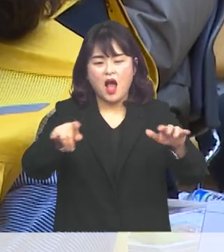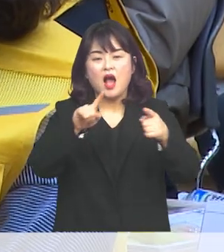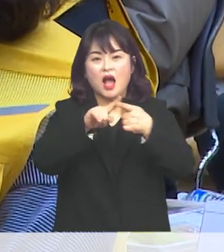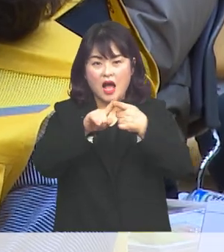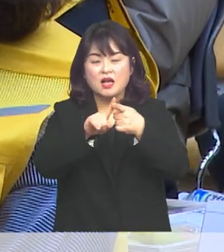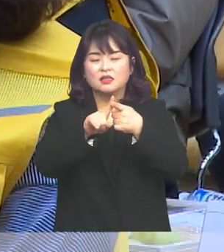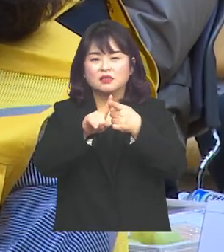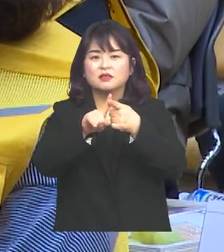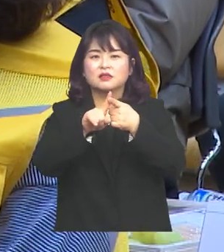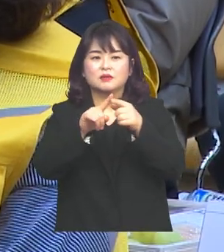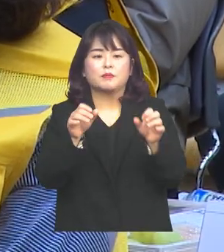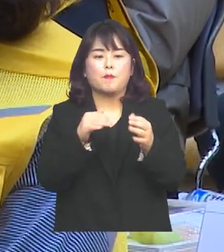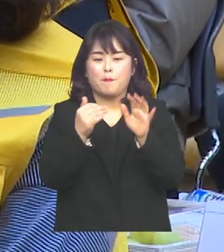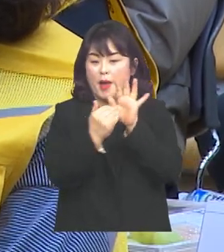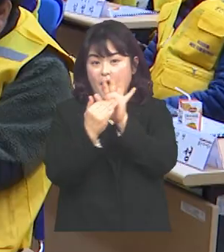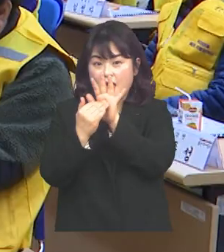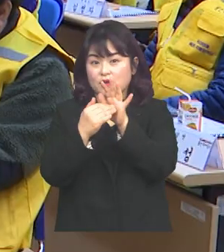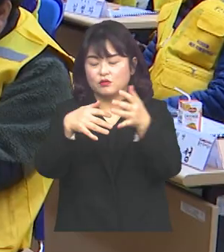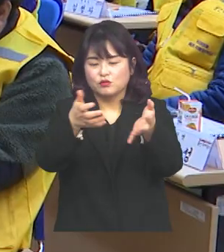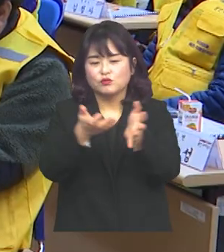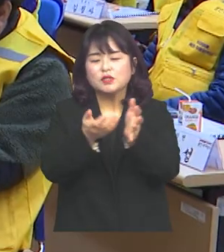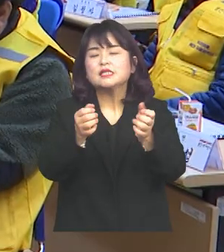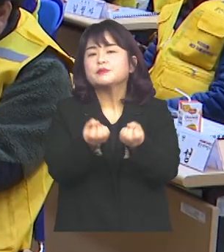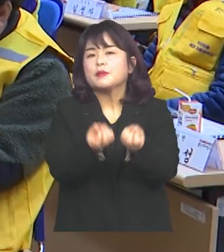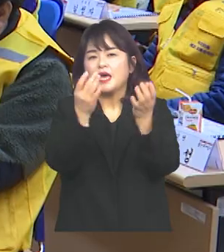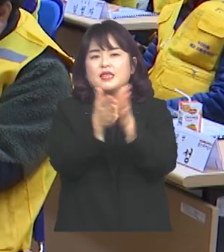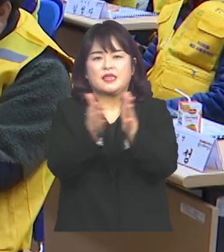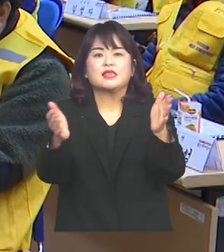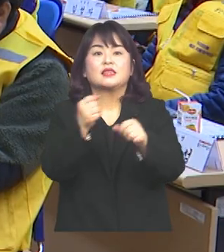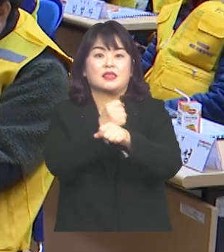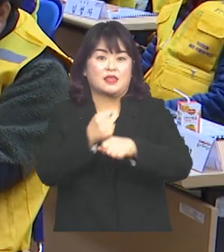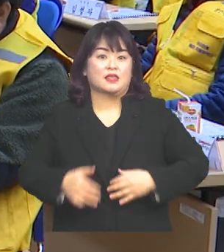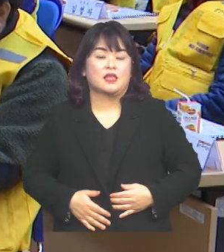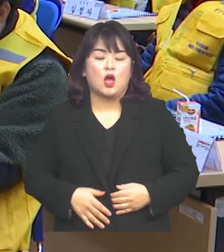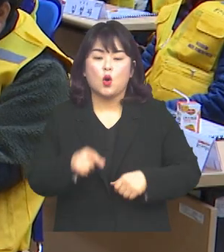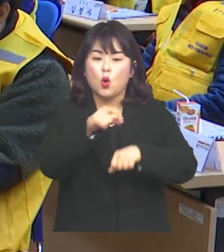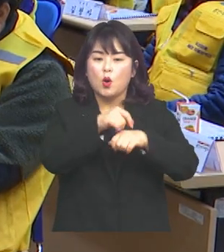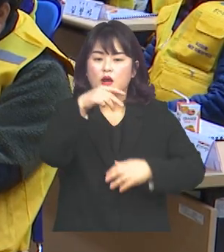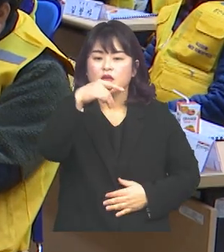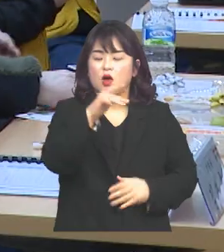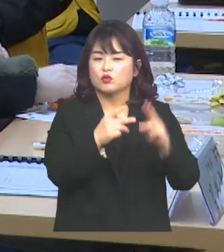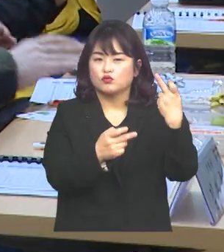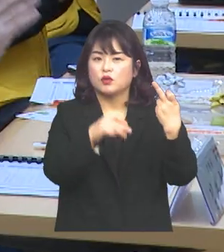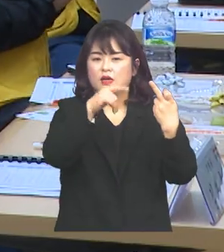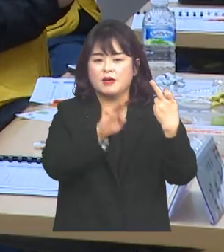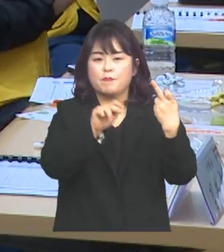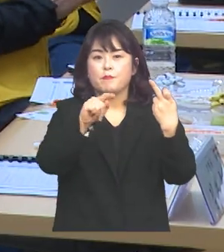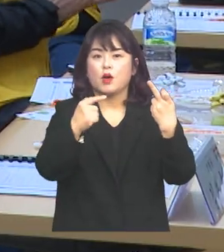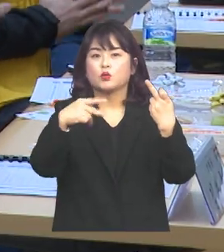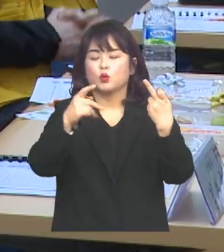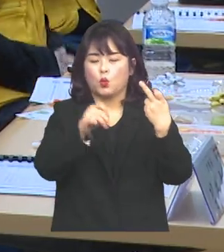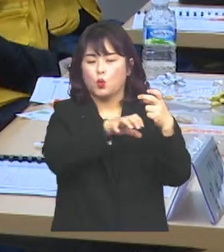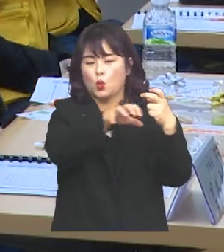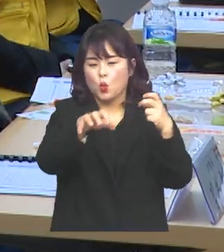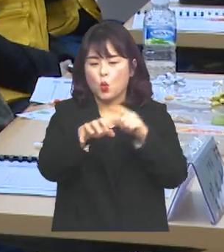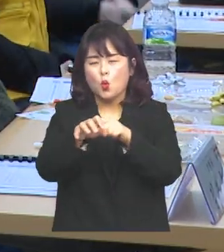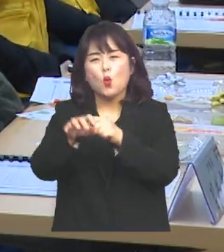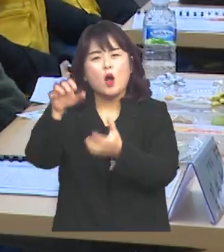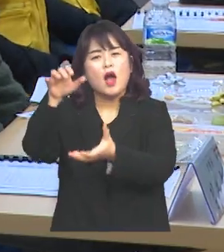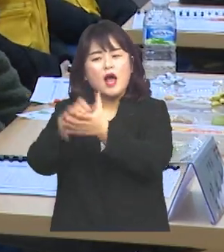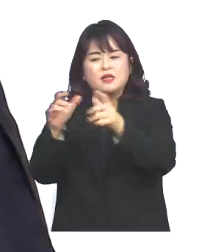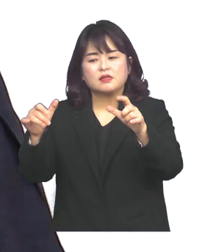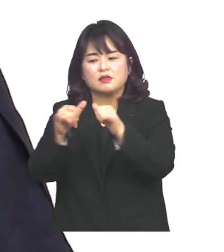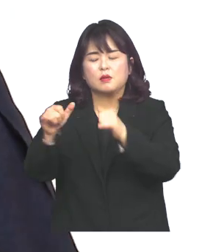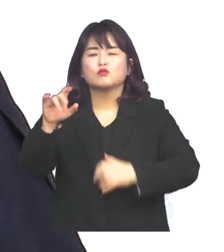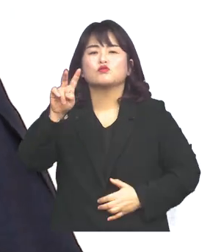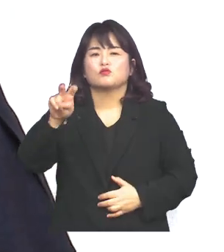발대식을 개최했습니다. 발대식에는 이상일 용인특례시장을 비롯해 12개 읍면동을 대표하는 방역단원, 지역민